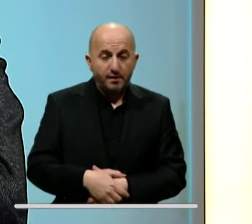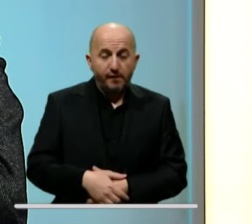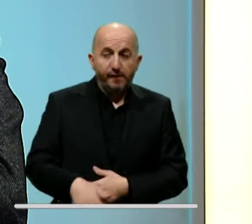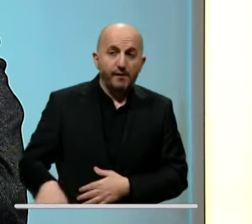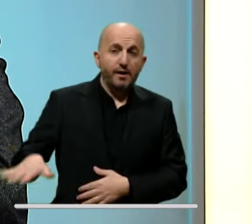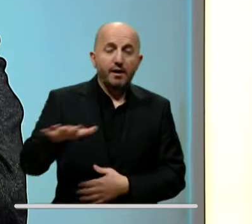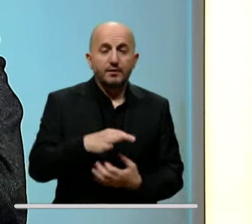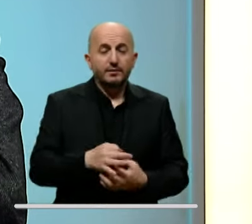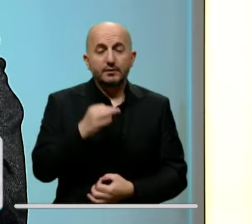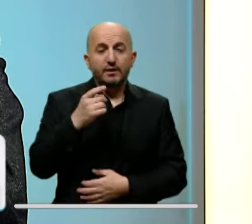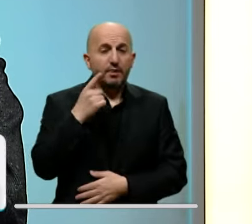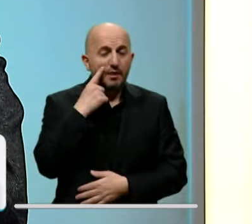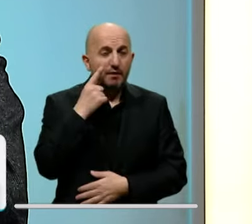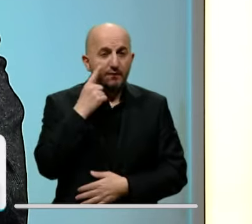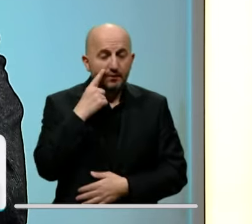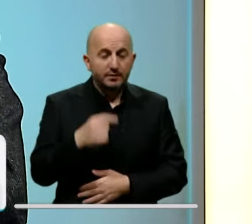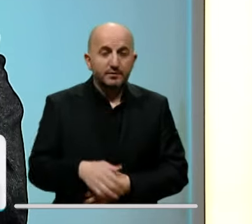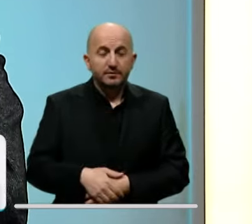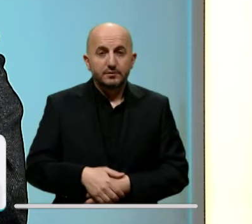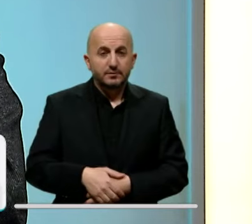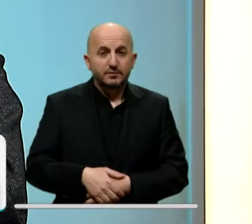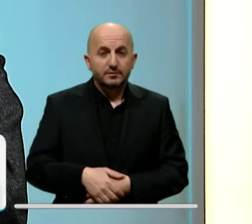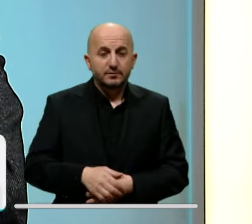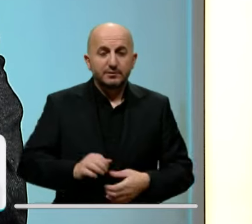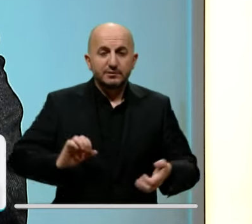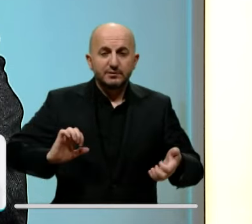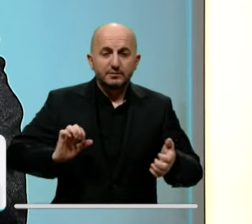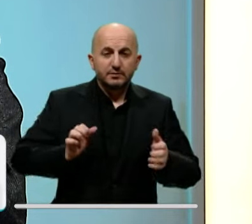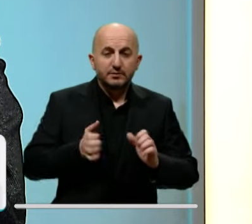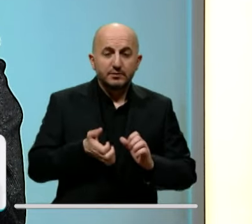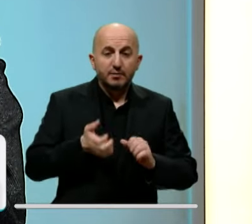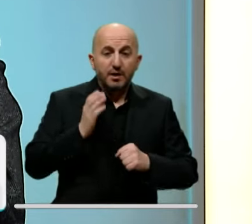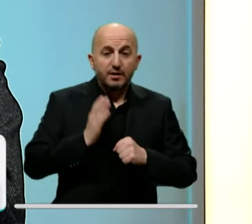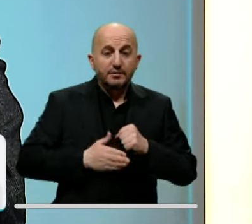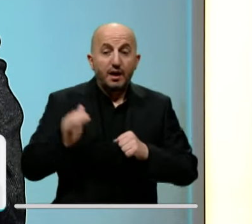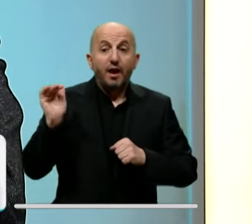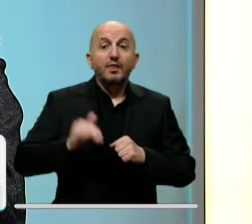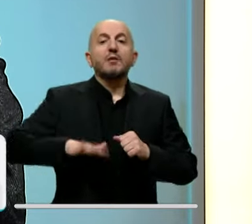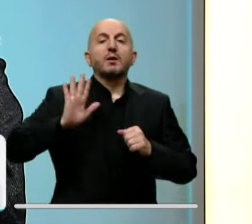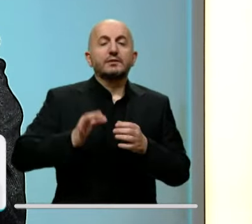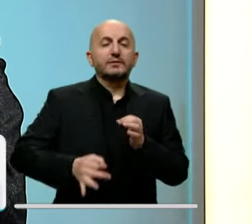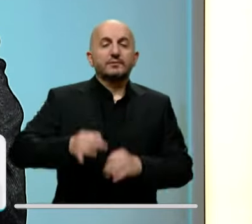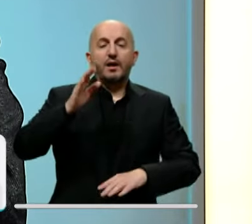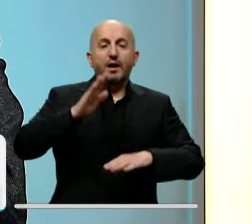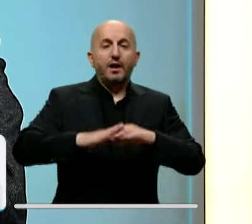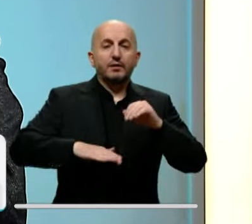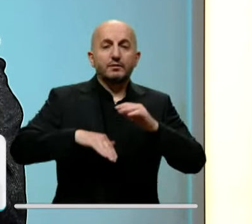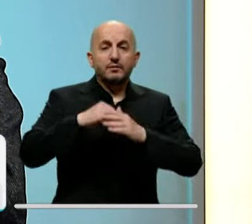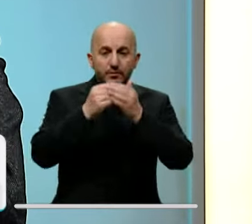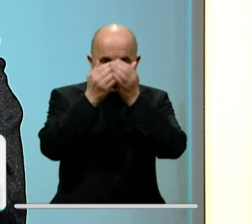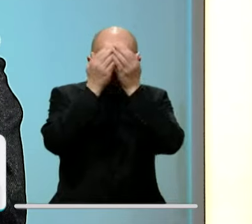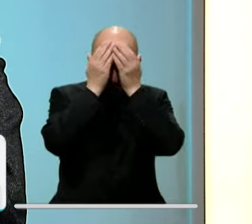herkese Devletimiz bir Eee kısıtlama getirmemektedir insan elini yüzünü yıkaması